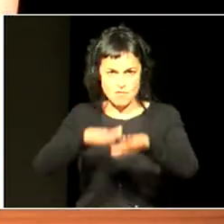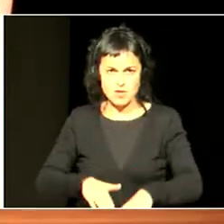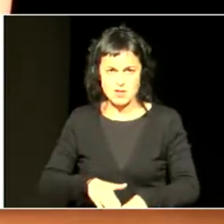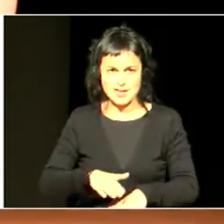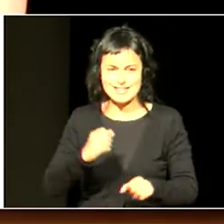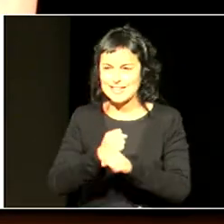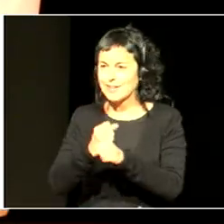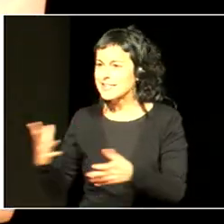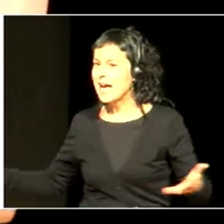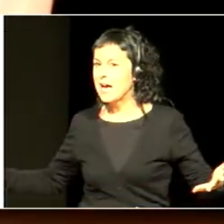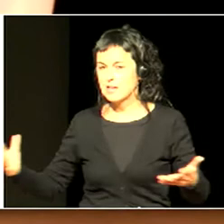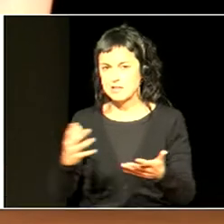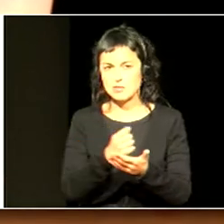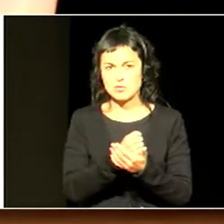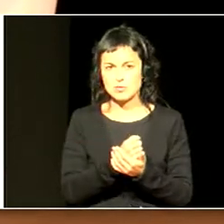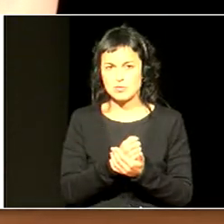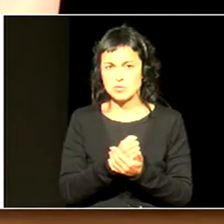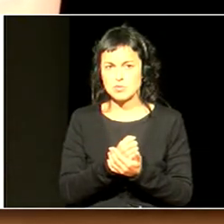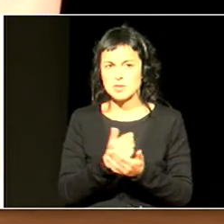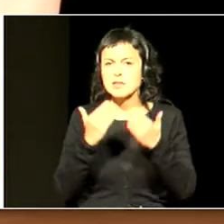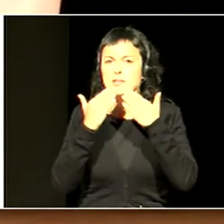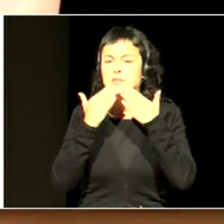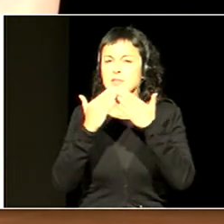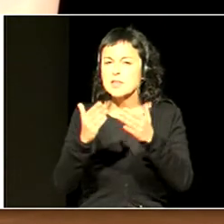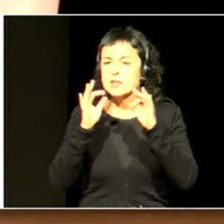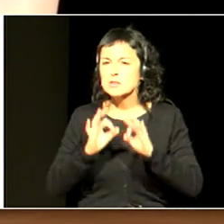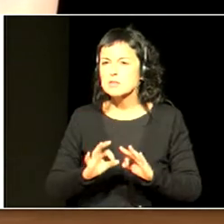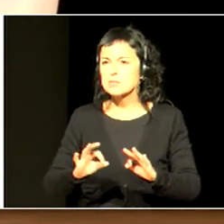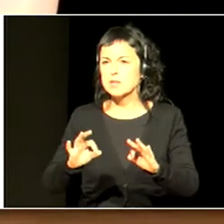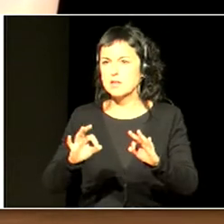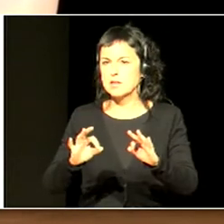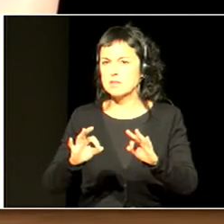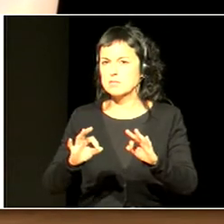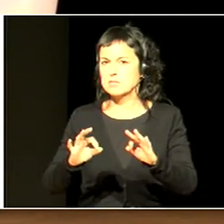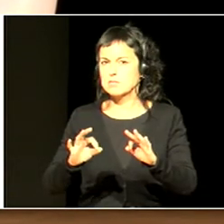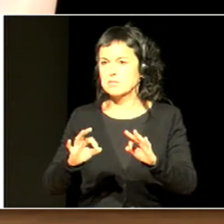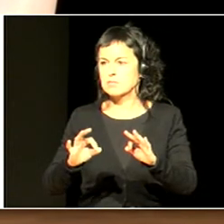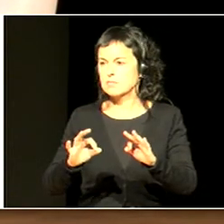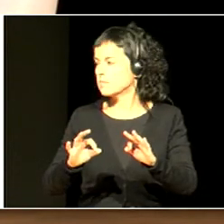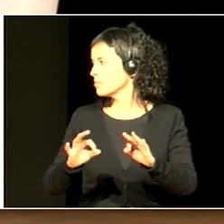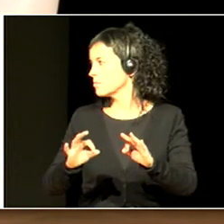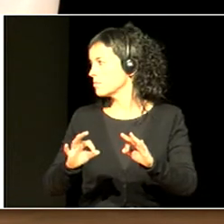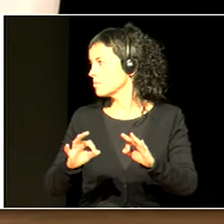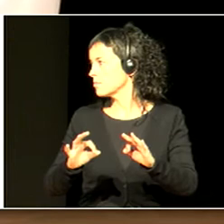Guztiei. Eta eskerrik asko bereziki, areto honen aurrean, zuei